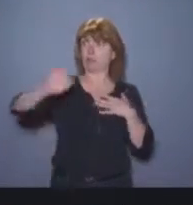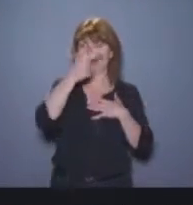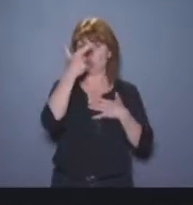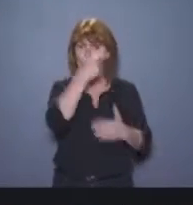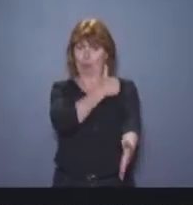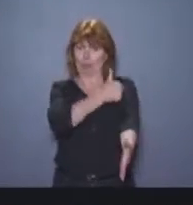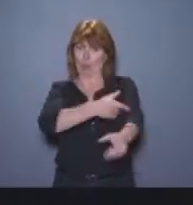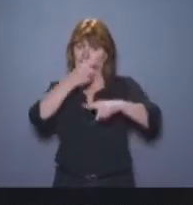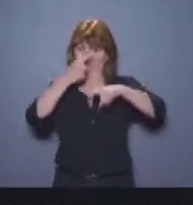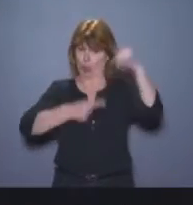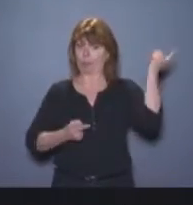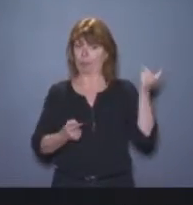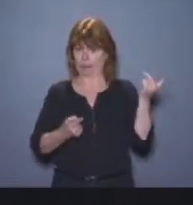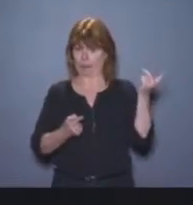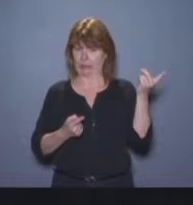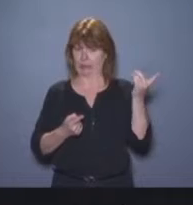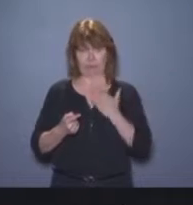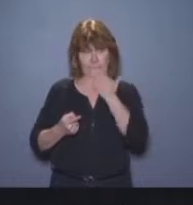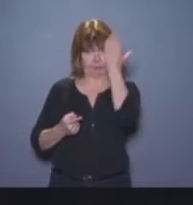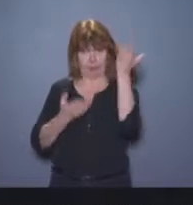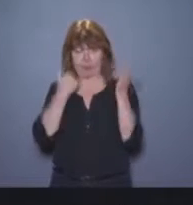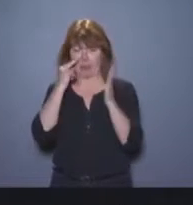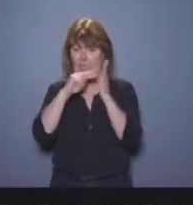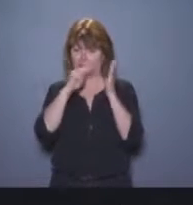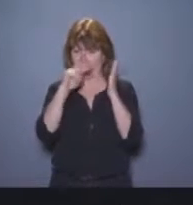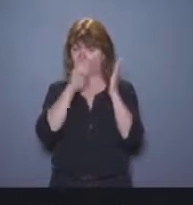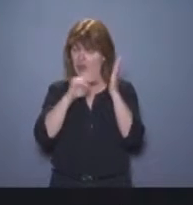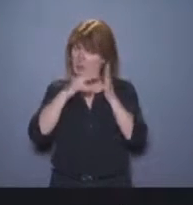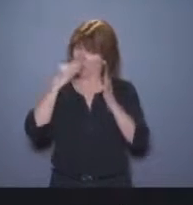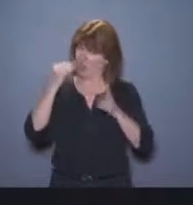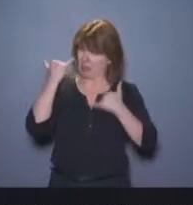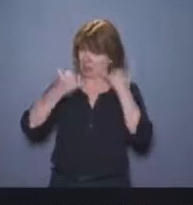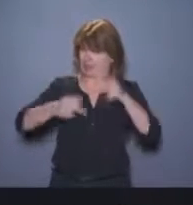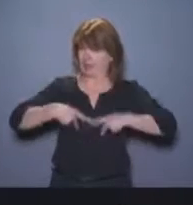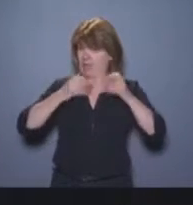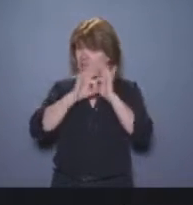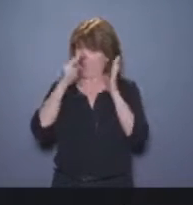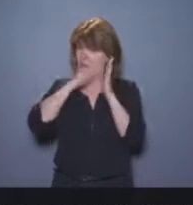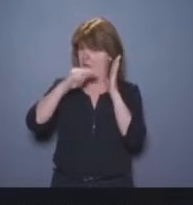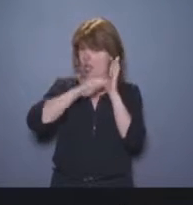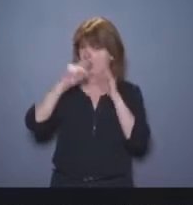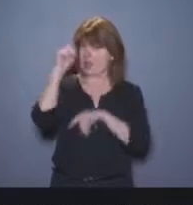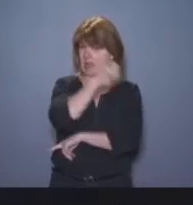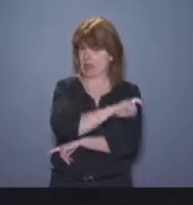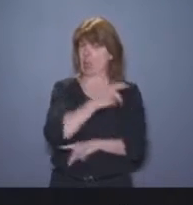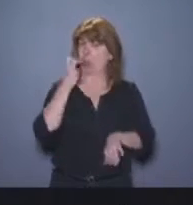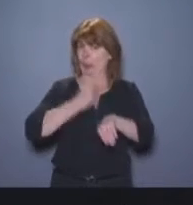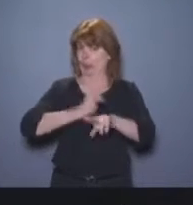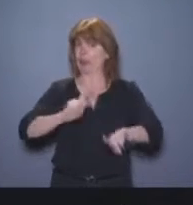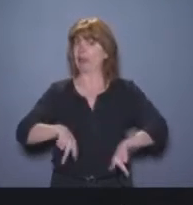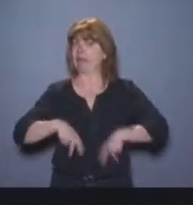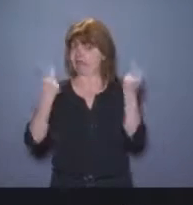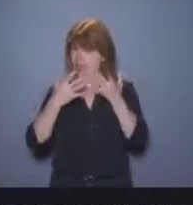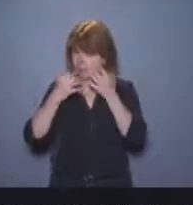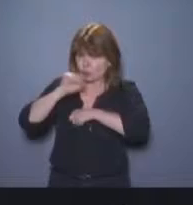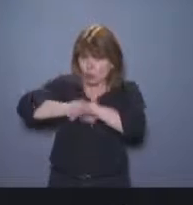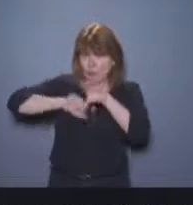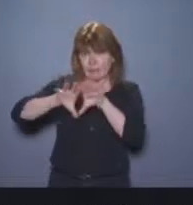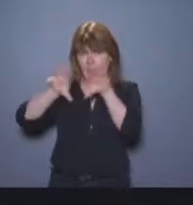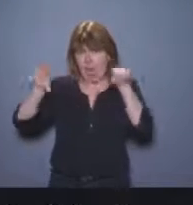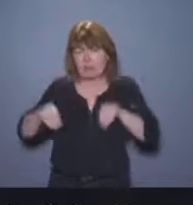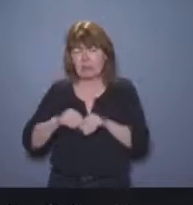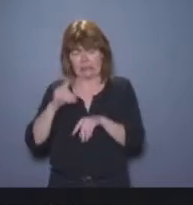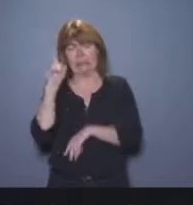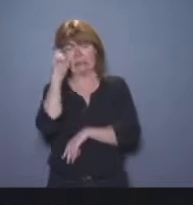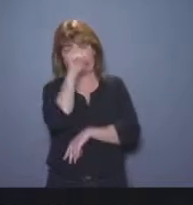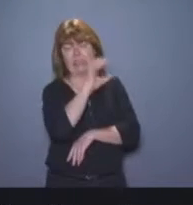parle de ceux qui sont à l'école, puis à ceux qui n'y sont pas. Dans ce pays, il y a 2,5 millions de personnes illettrées. C'est très dur de vivre